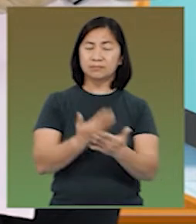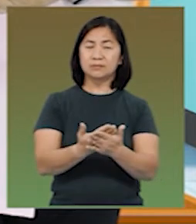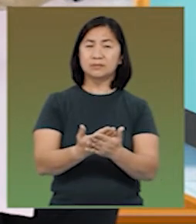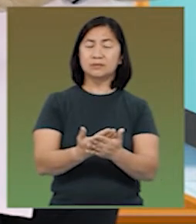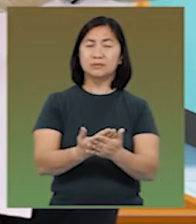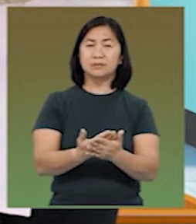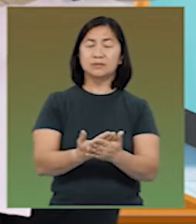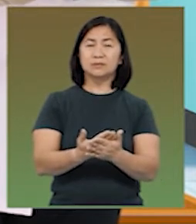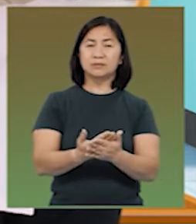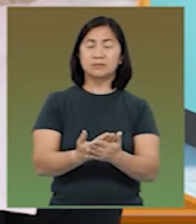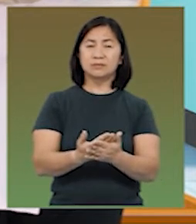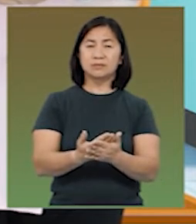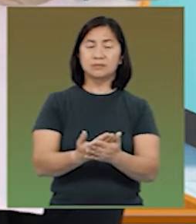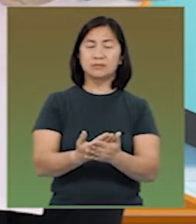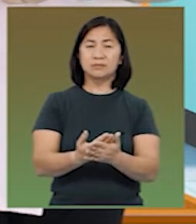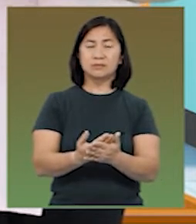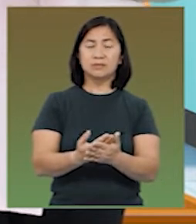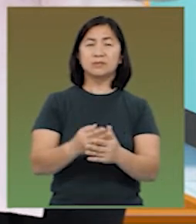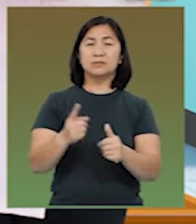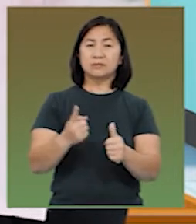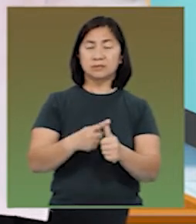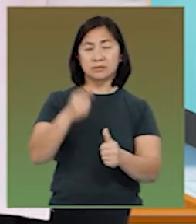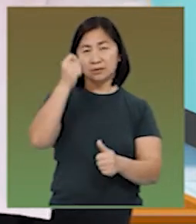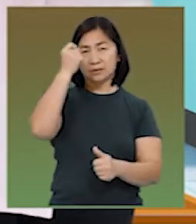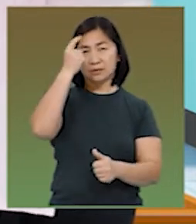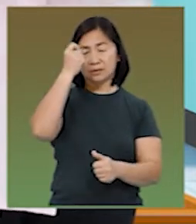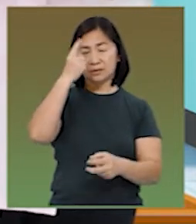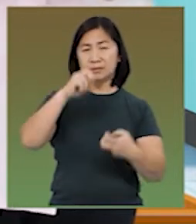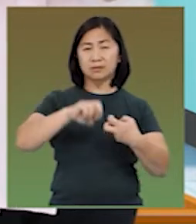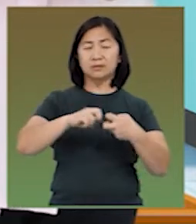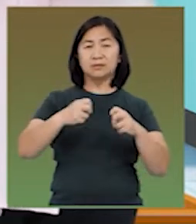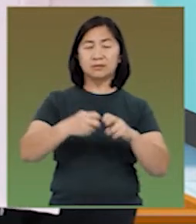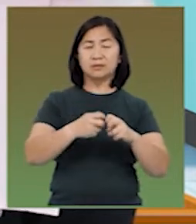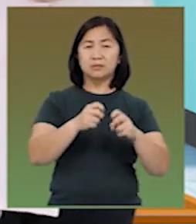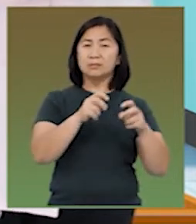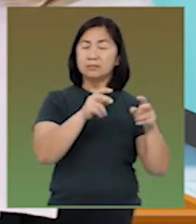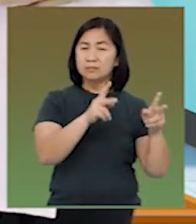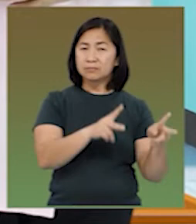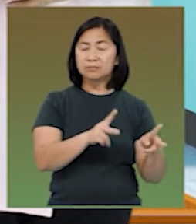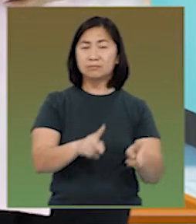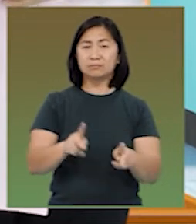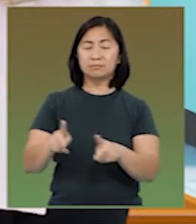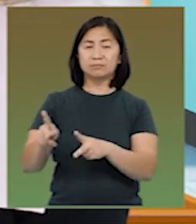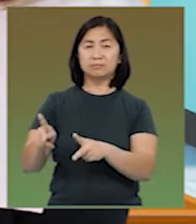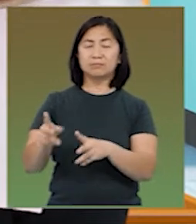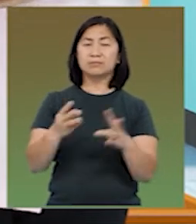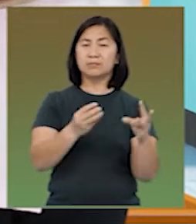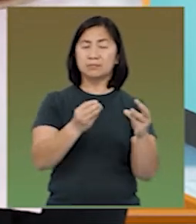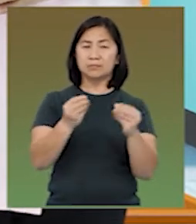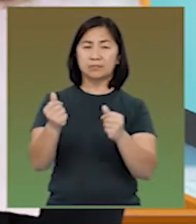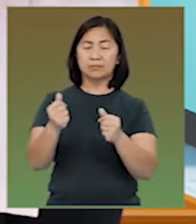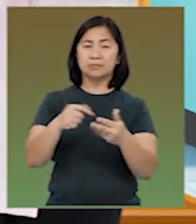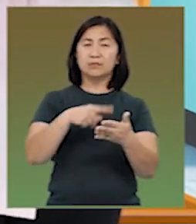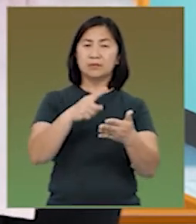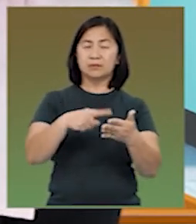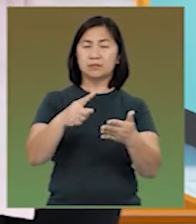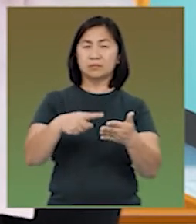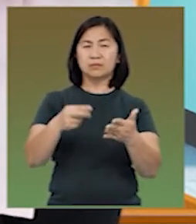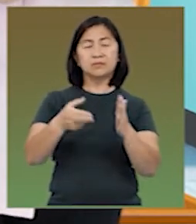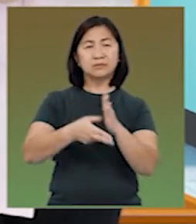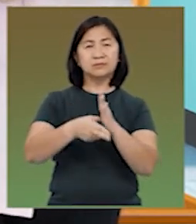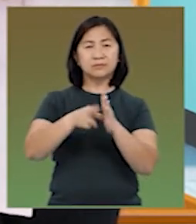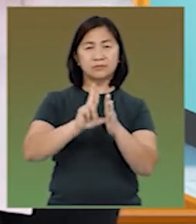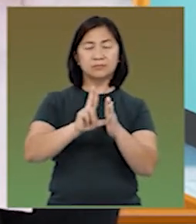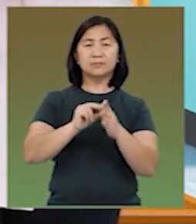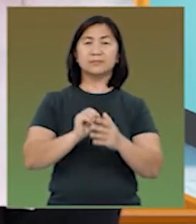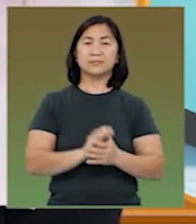Amazing! Ang mga ito ay understand the problem, plan, solve, at check or